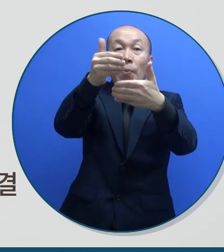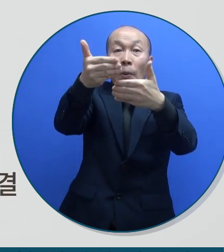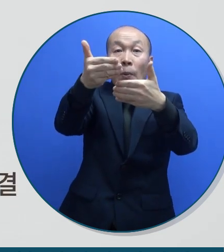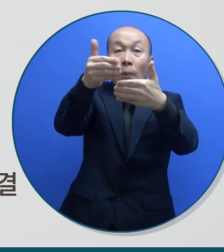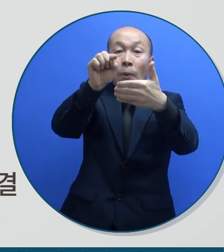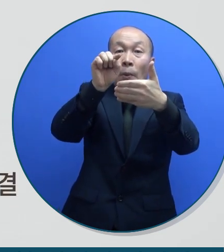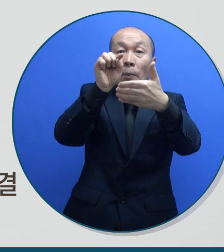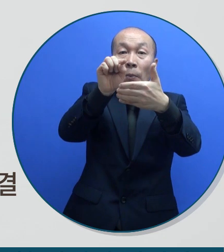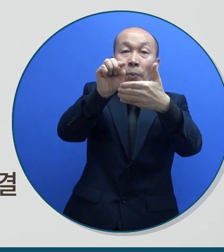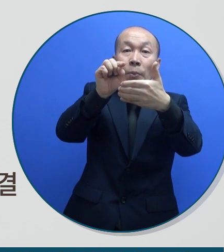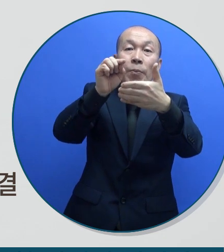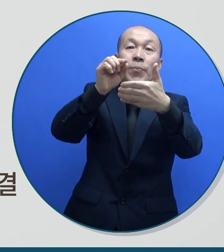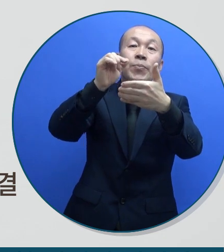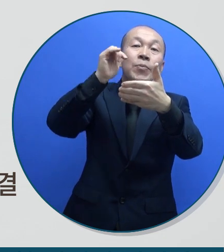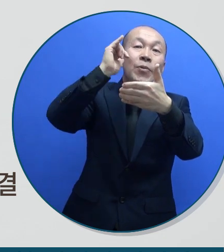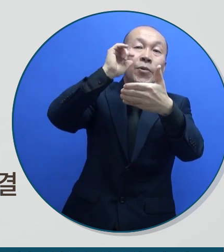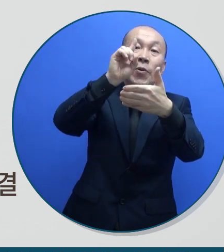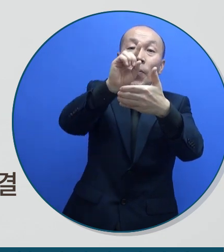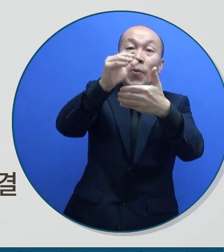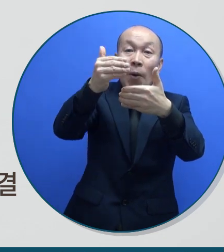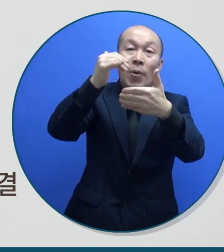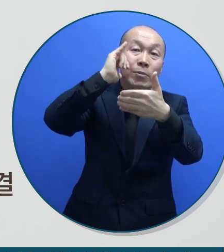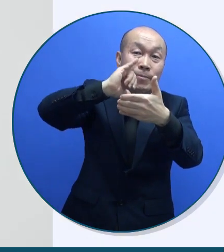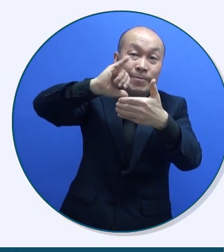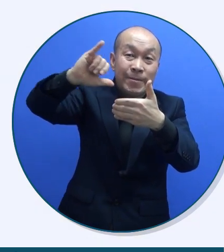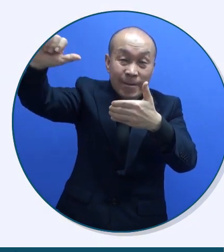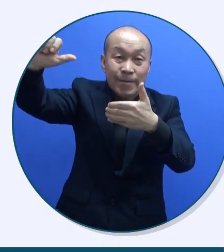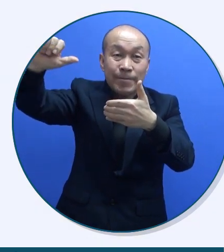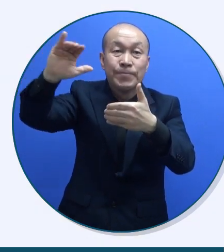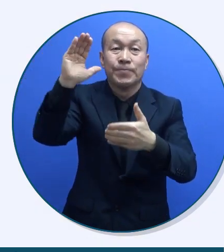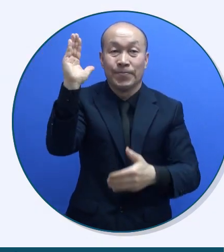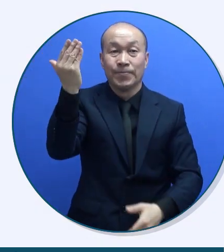버튼을 누르면 바로 119와 통화 연결이 됩니다.